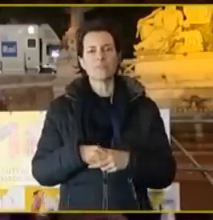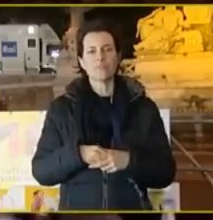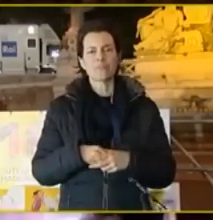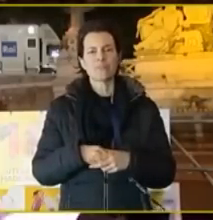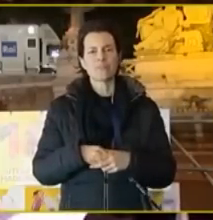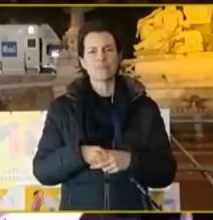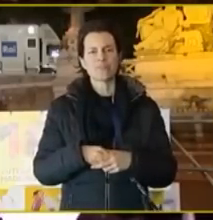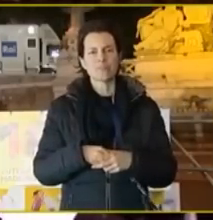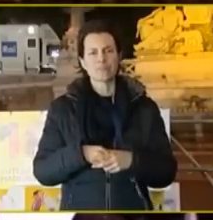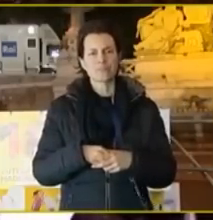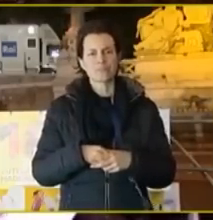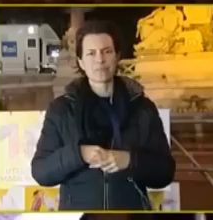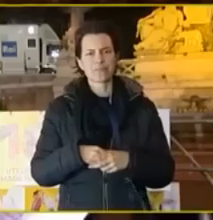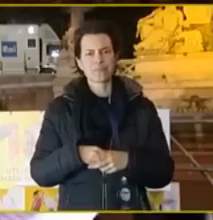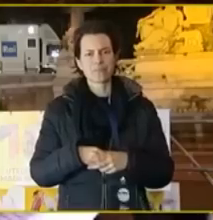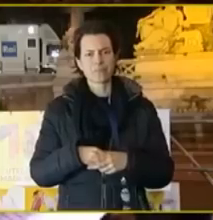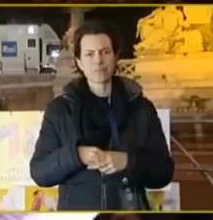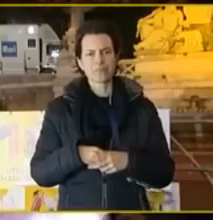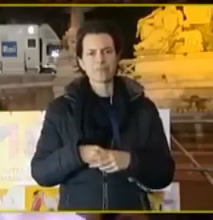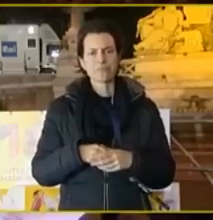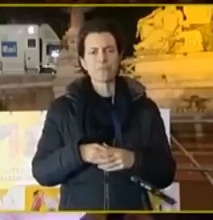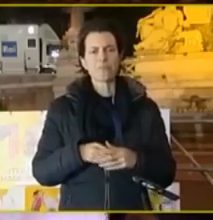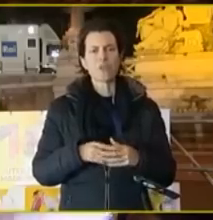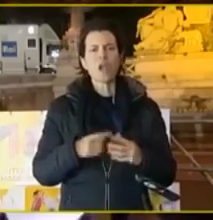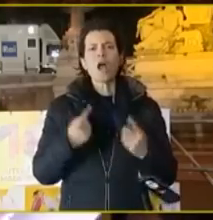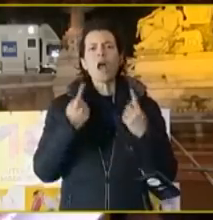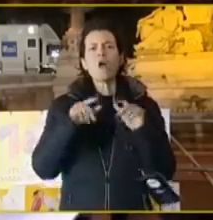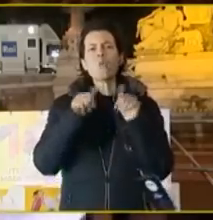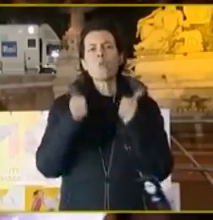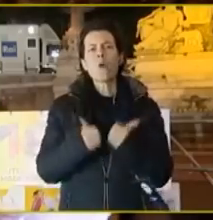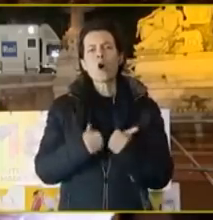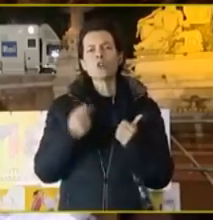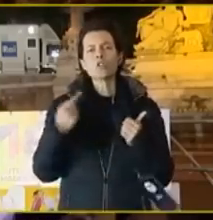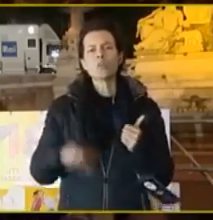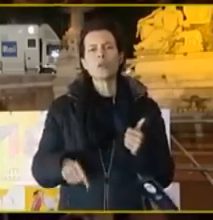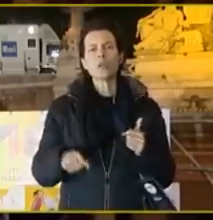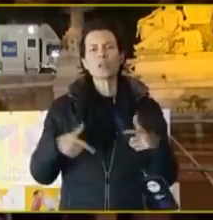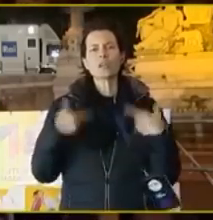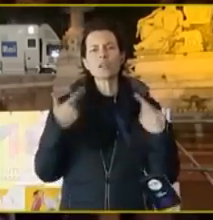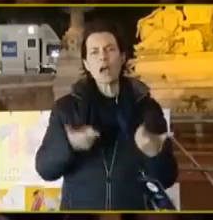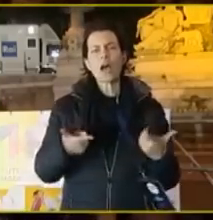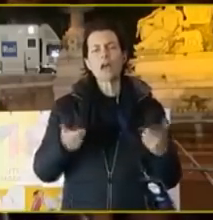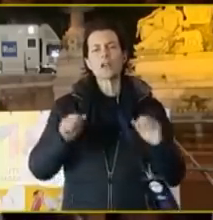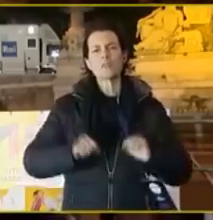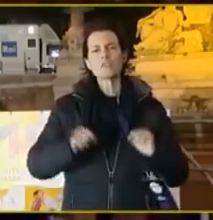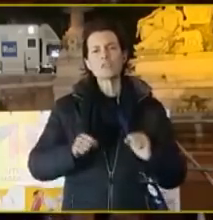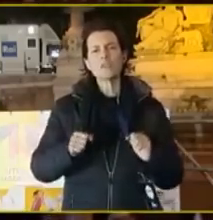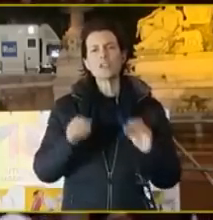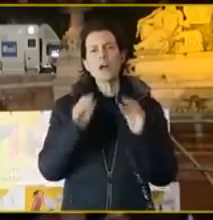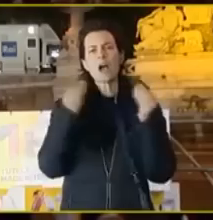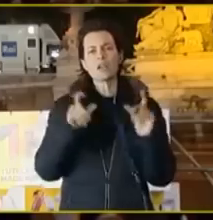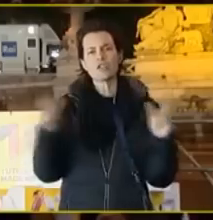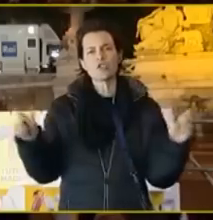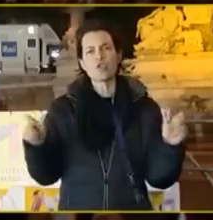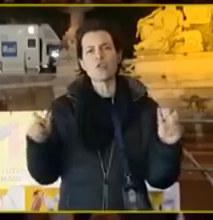mettere soldi pubblici dell'economia, ma è un modo per rischiare e iniziare finalmente a scommettere sul futuro, sul